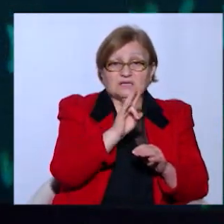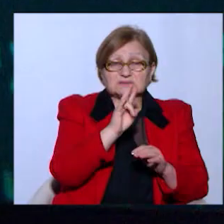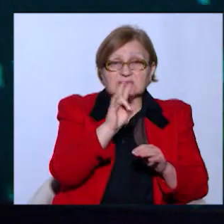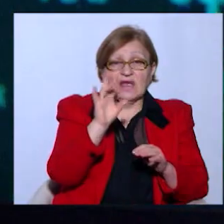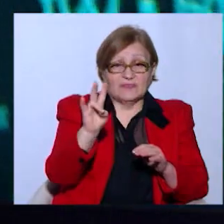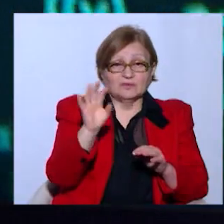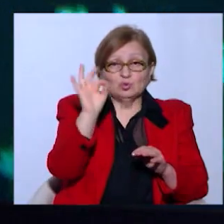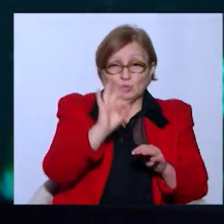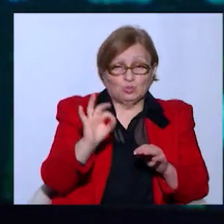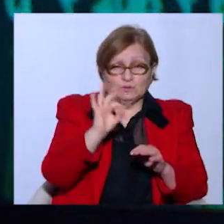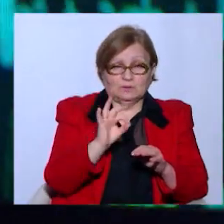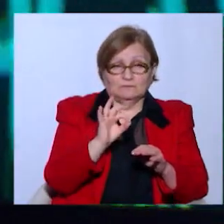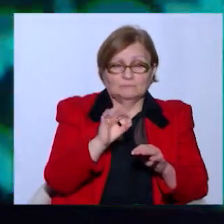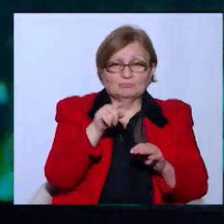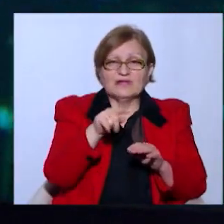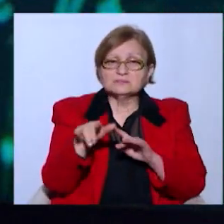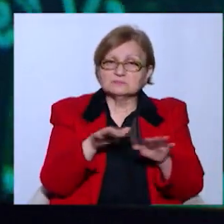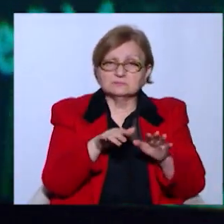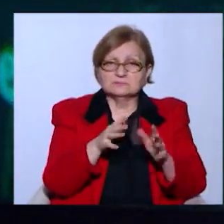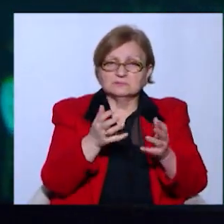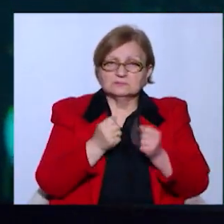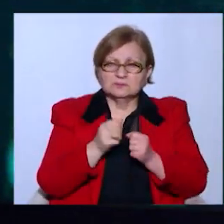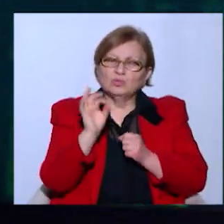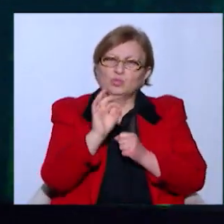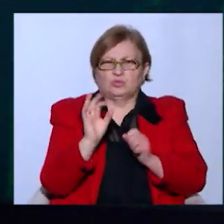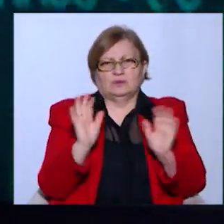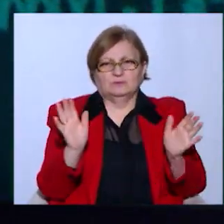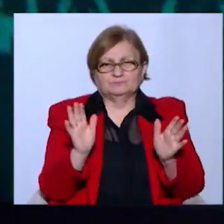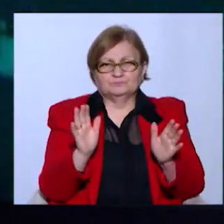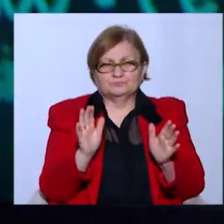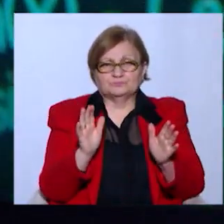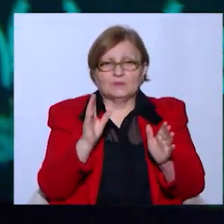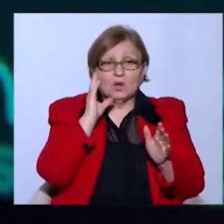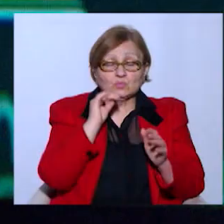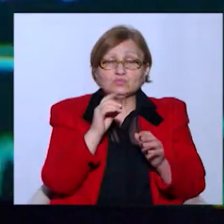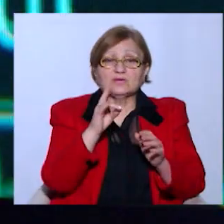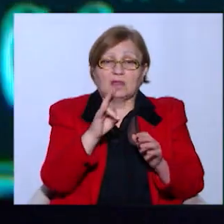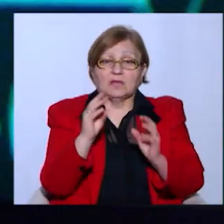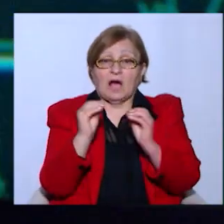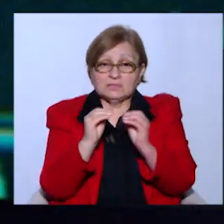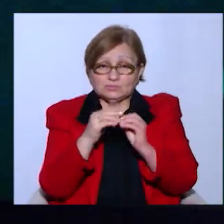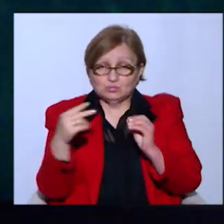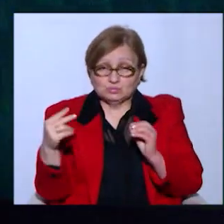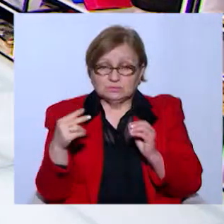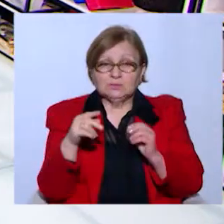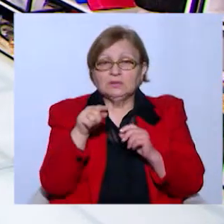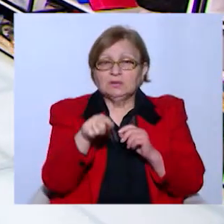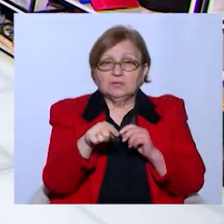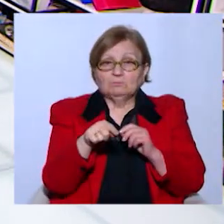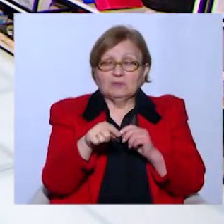მიიღება, ეს ფუნქცია იღებს მნიშვნელობას 0-ს. როცა ენი 10 არის,